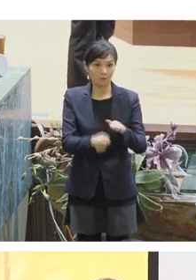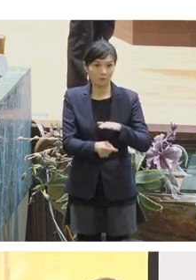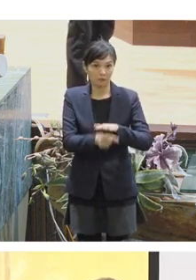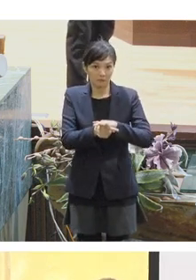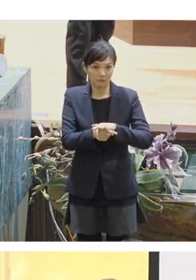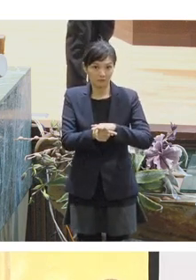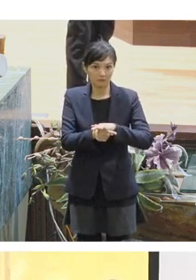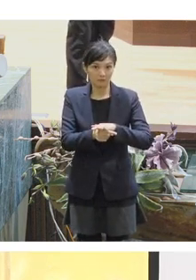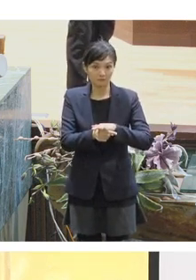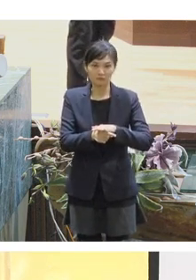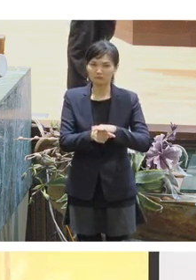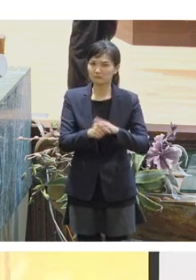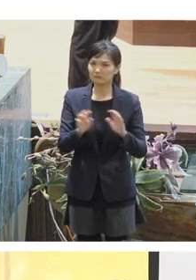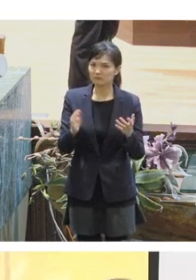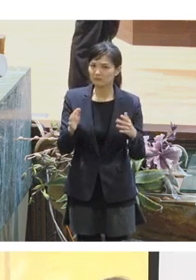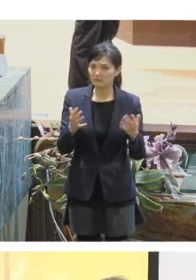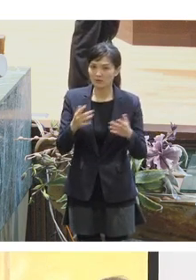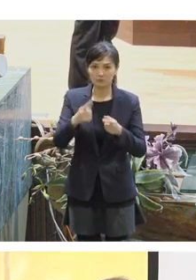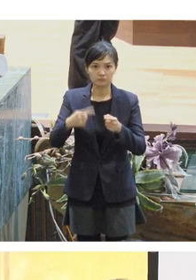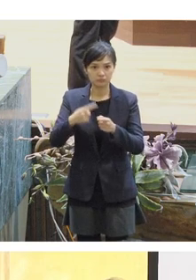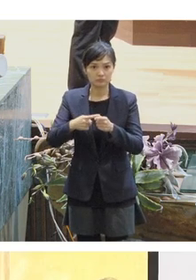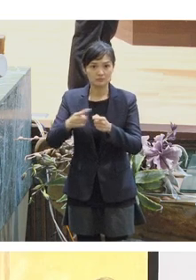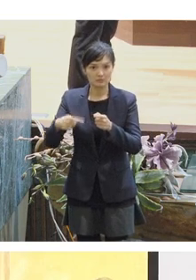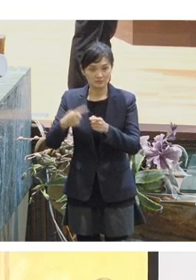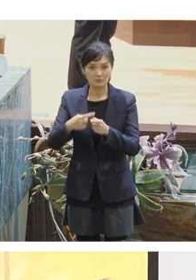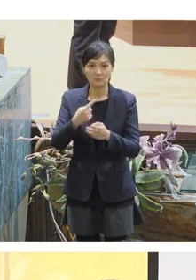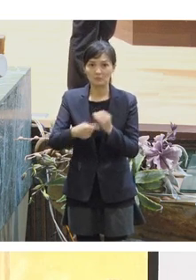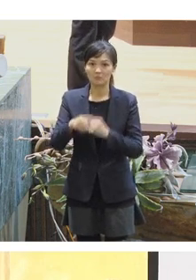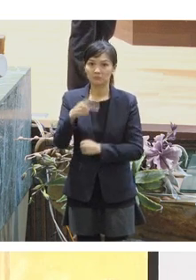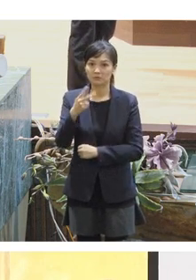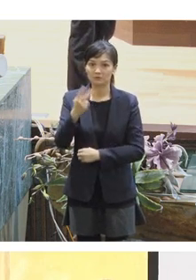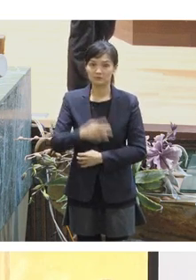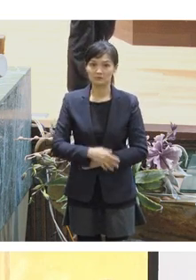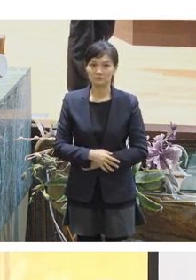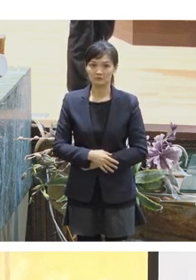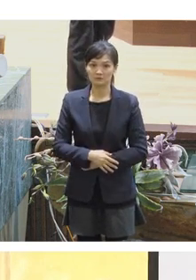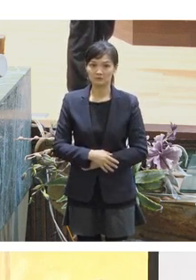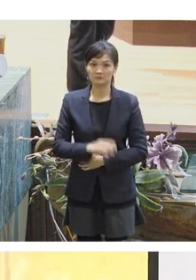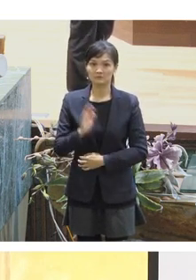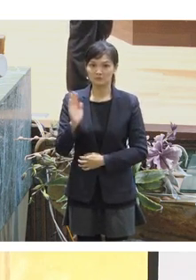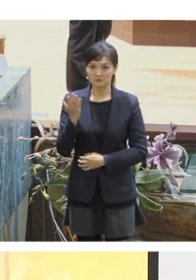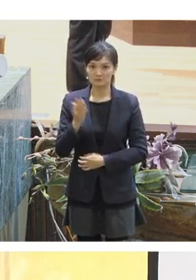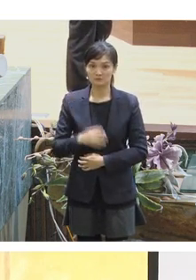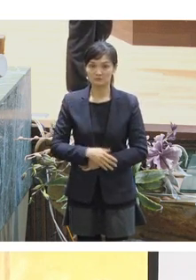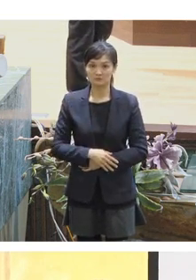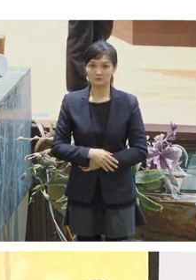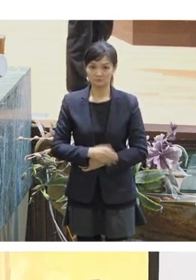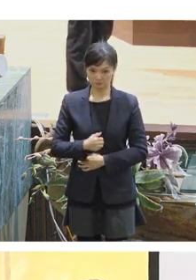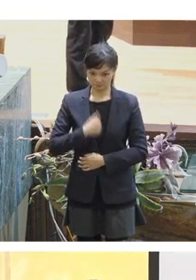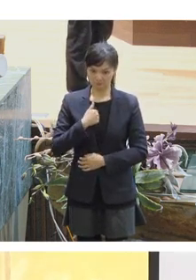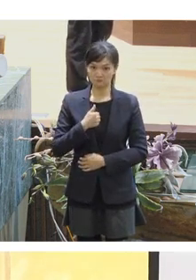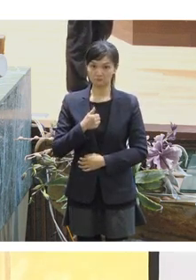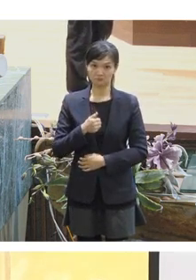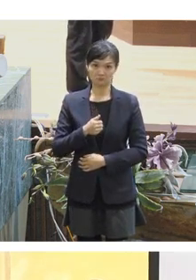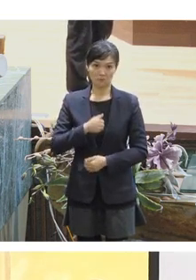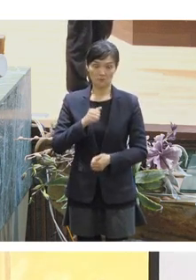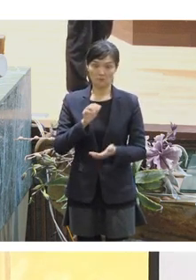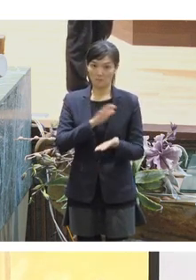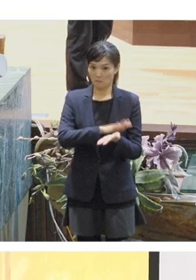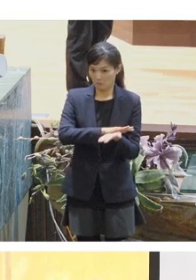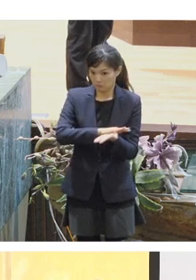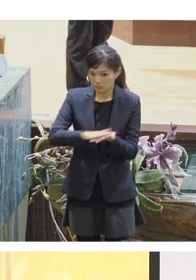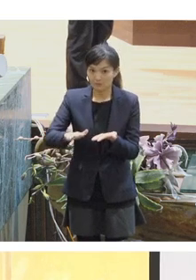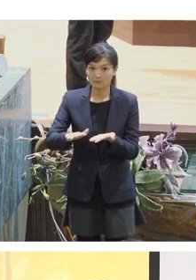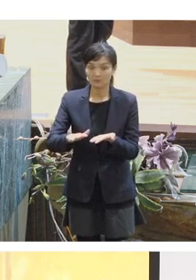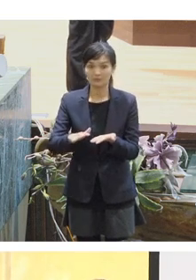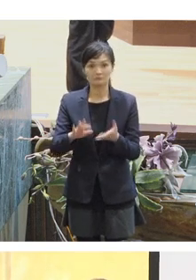将近 每年大概200场，可是我们 完成清除的只有 8%， 16